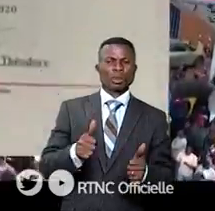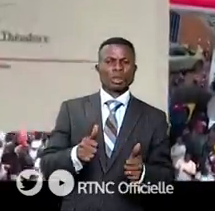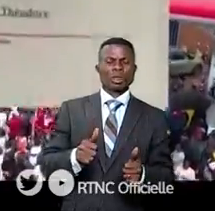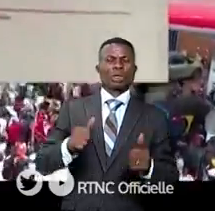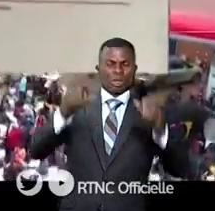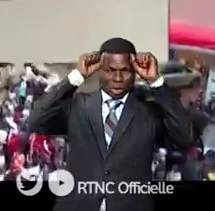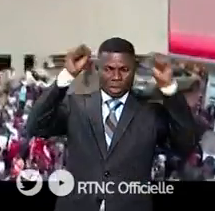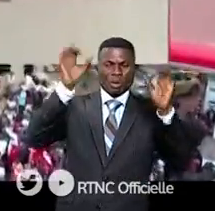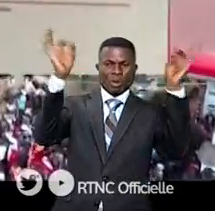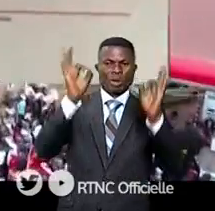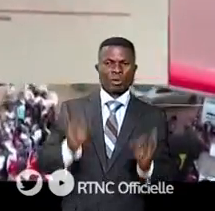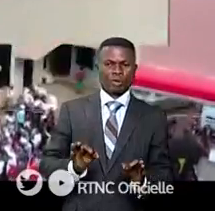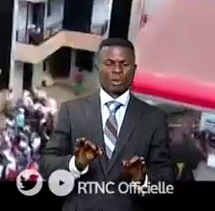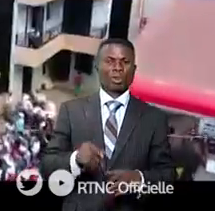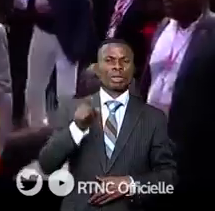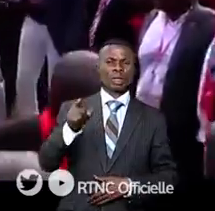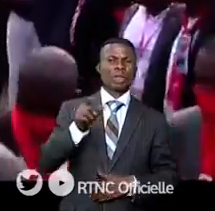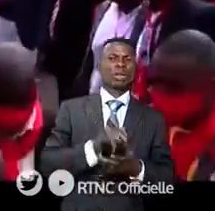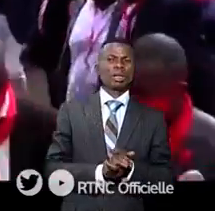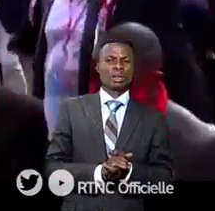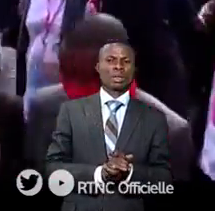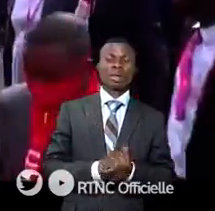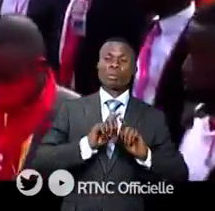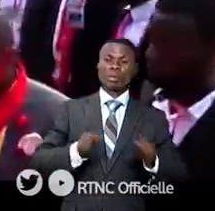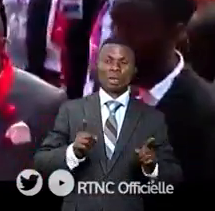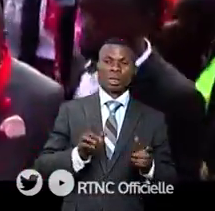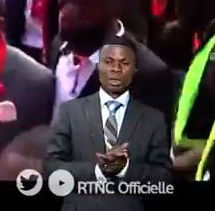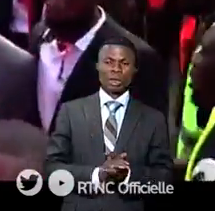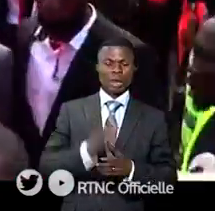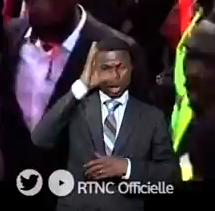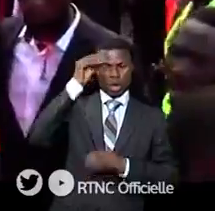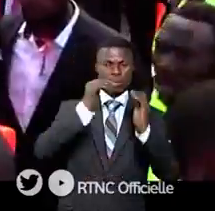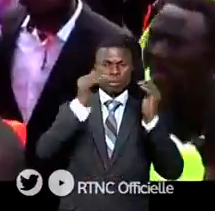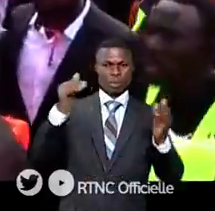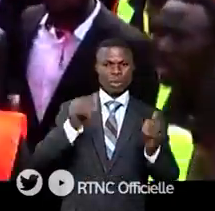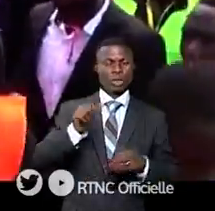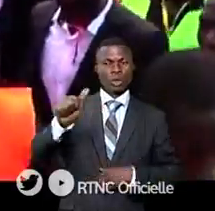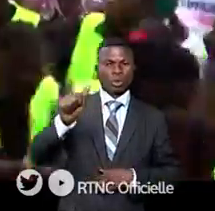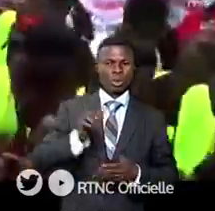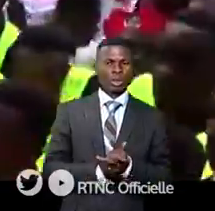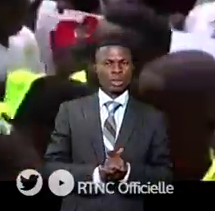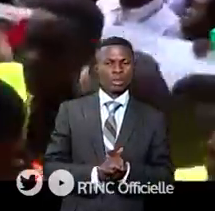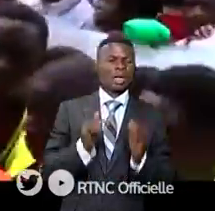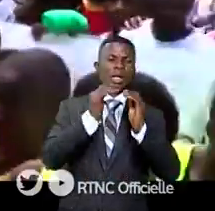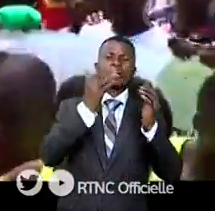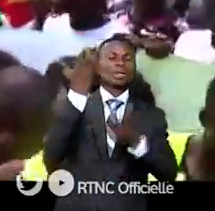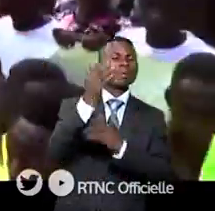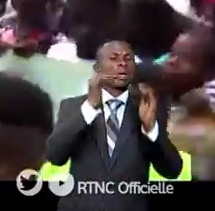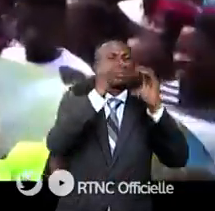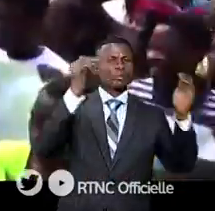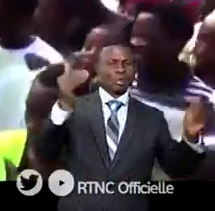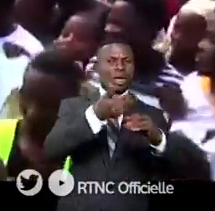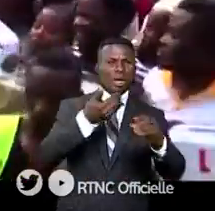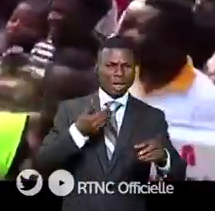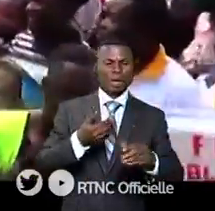le président fédéral, Théodore Chiamounani. Mais en homme de paix, Modeste Bahati Lukwebo a calmé la foule avant